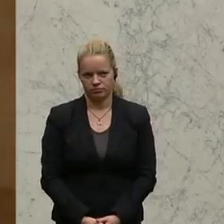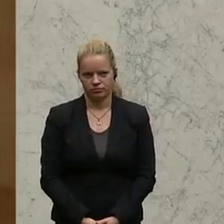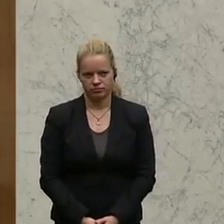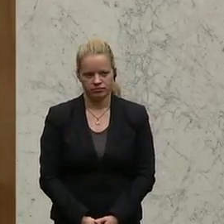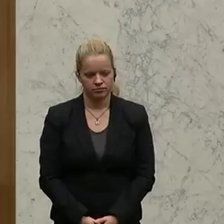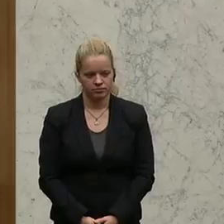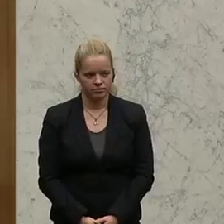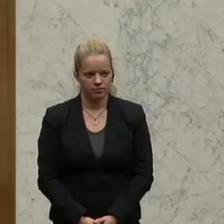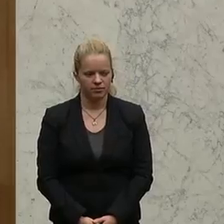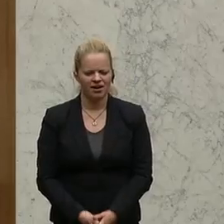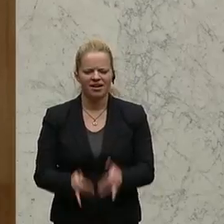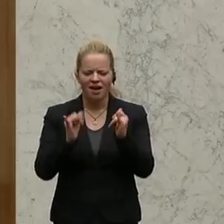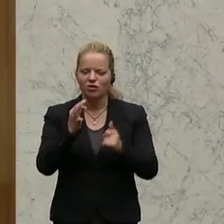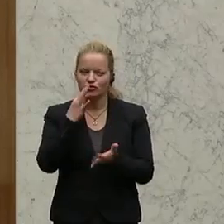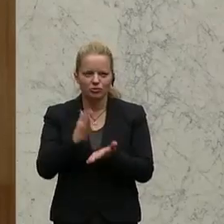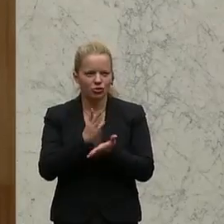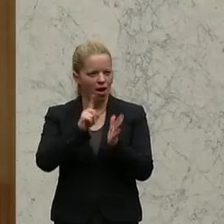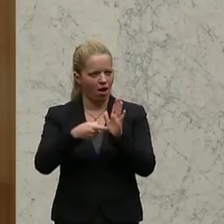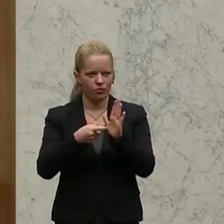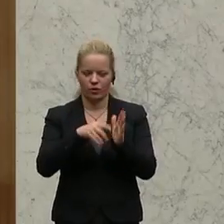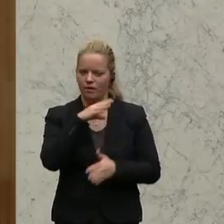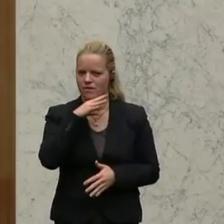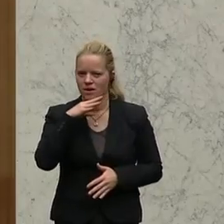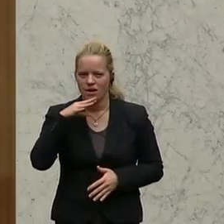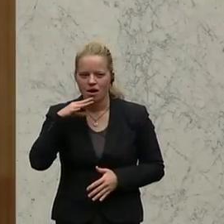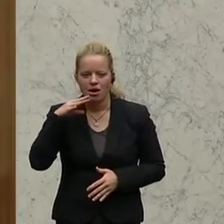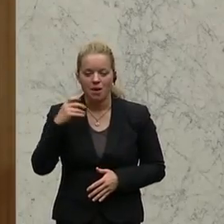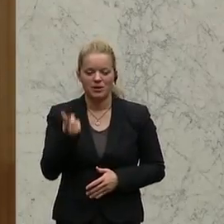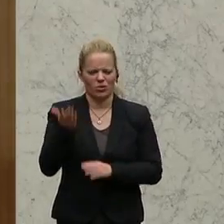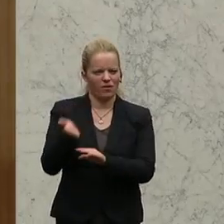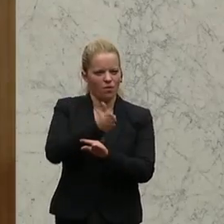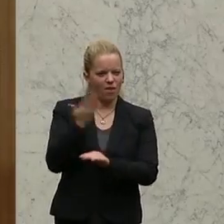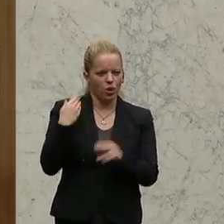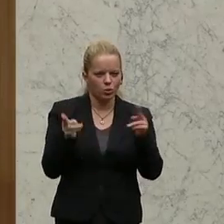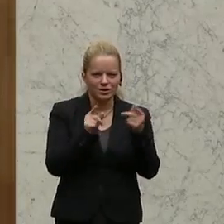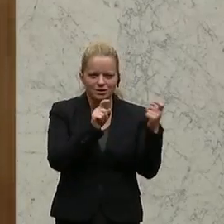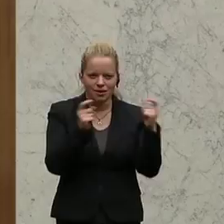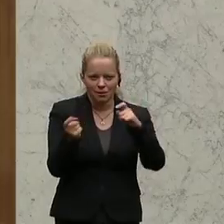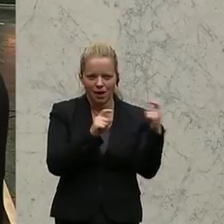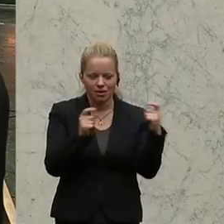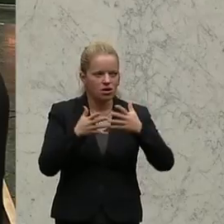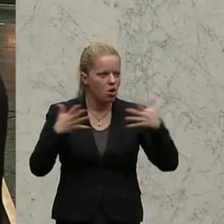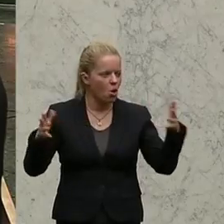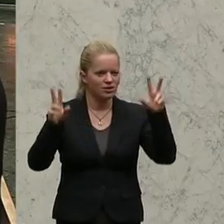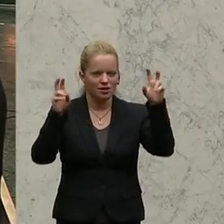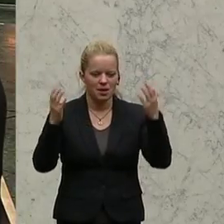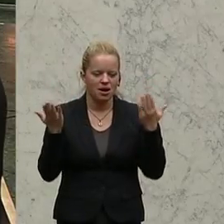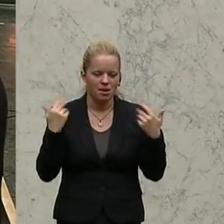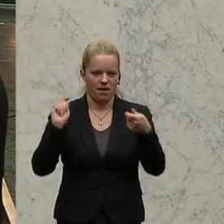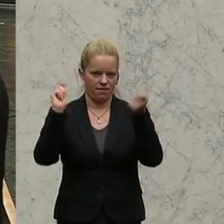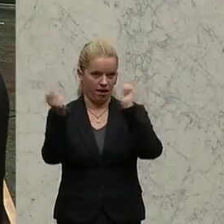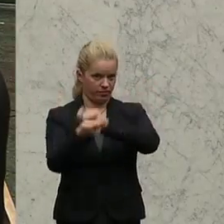Ja, Herausforderungen haben wir zur Genüge. Gerade vorhin ist in der Kurzdebatte das große Thema Klimawandel